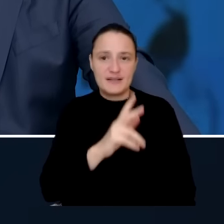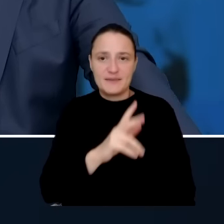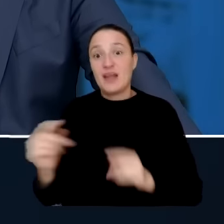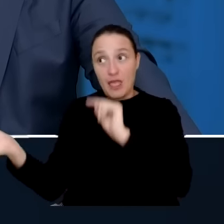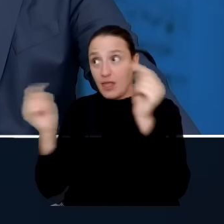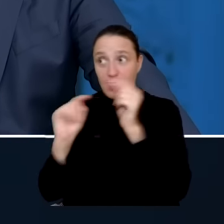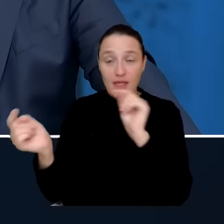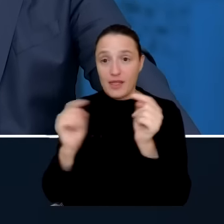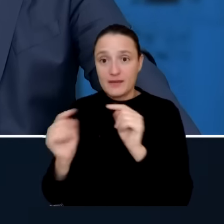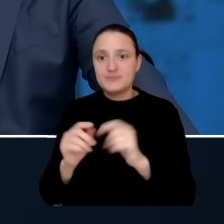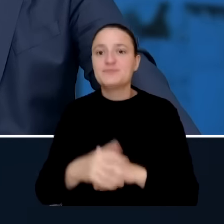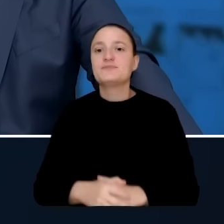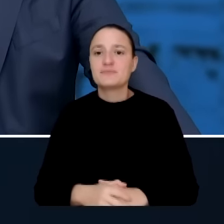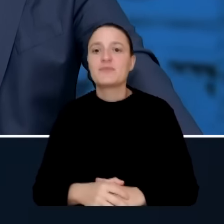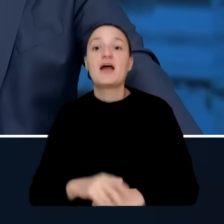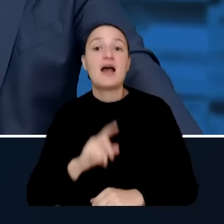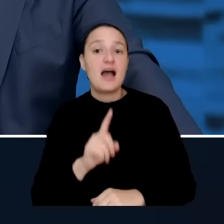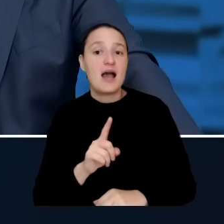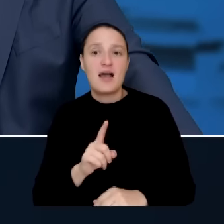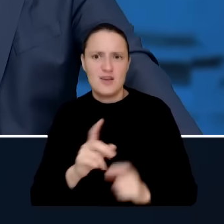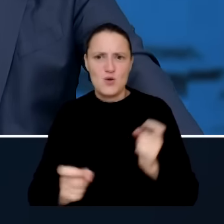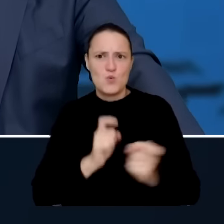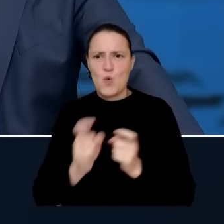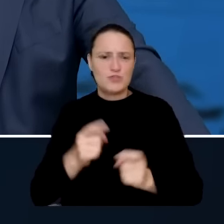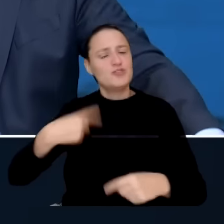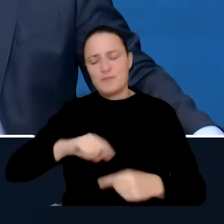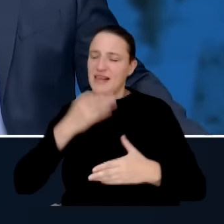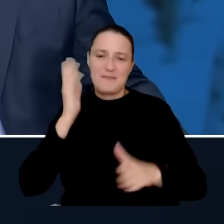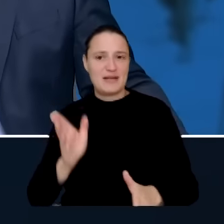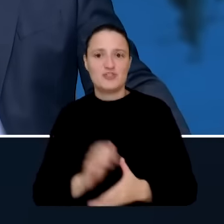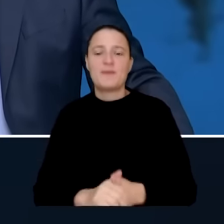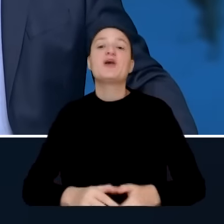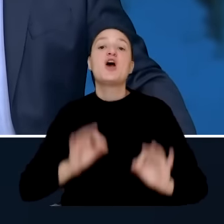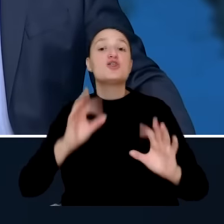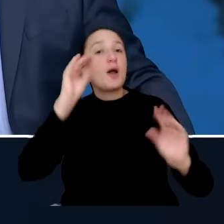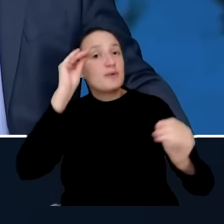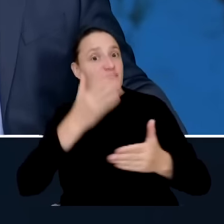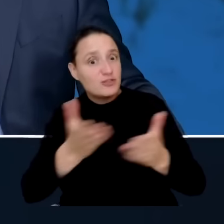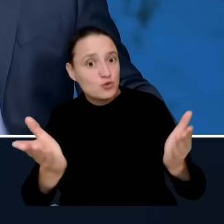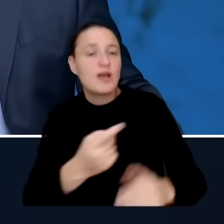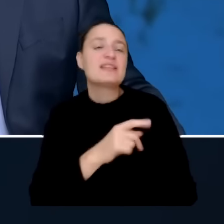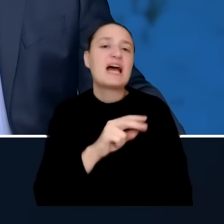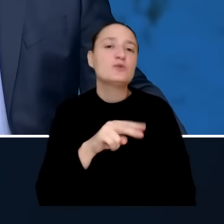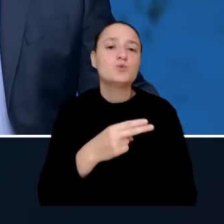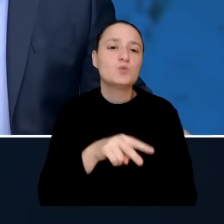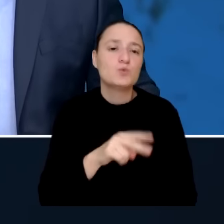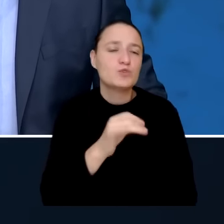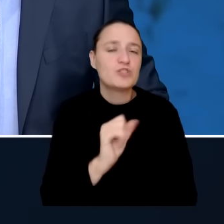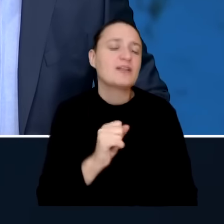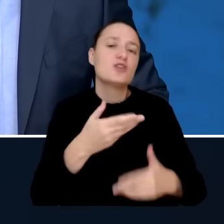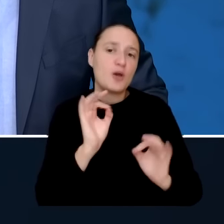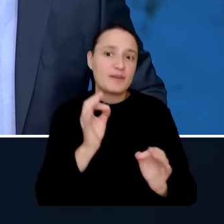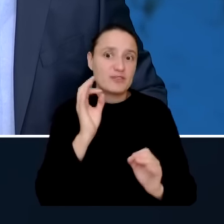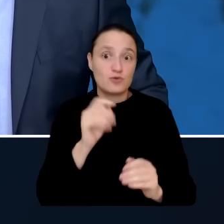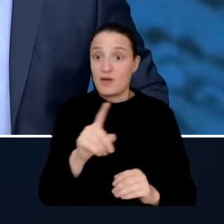możemy państwu zadeklarować że my w żaden sposób kłócić się nie będziemy Dobry wieczór państwu dobry wieczór Donu Dobry wieczór mój drogi bo tut chociaż